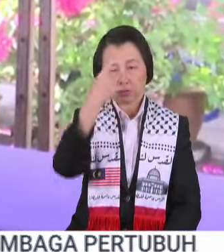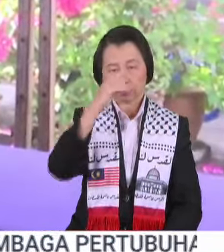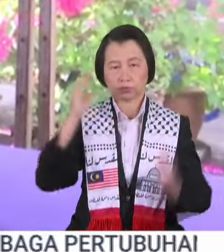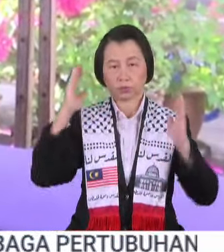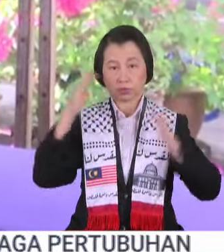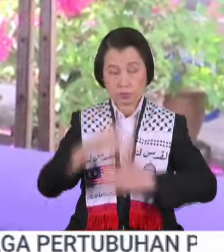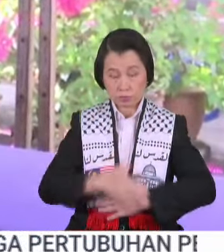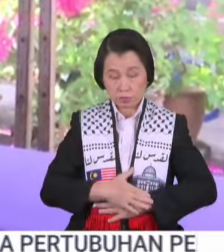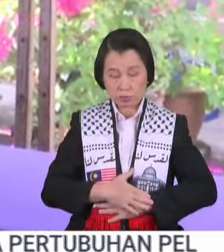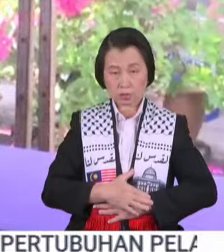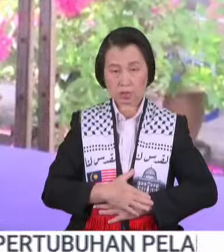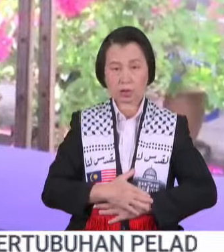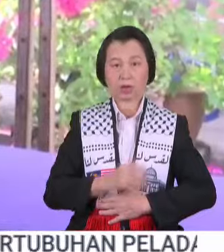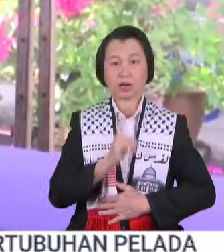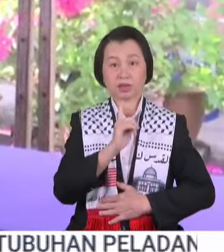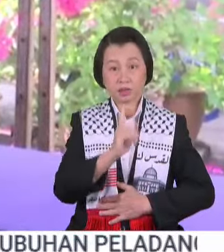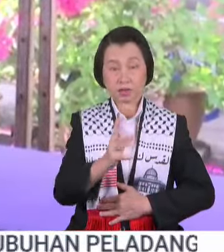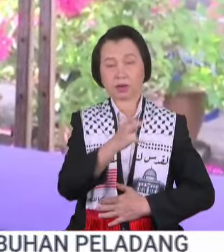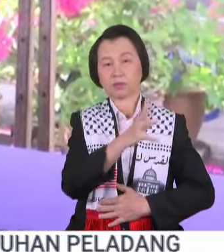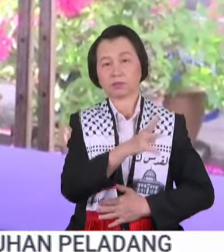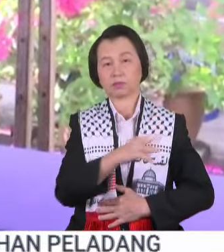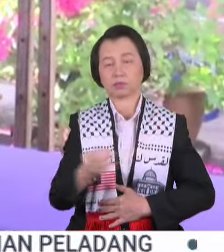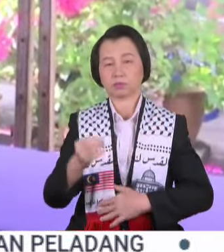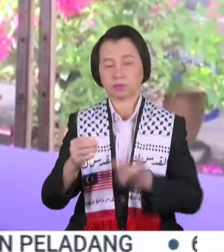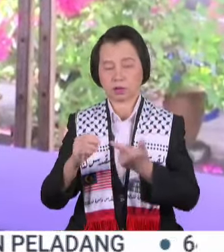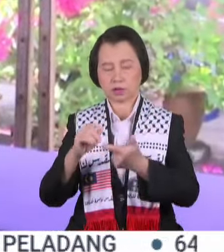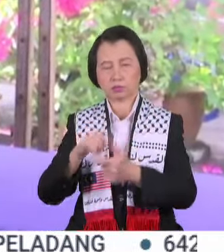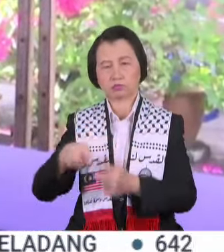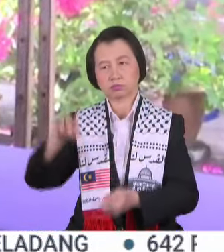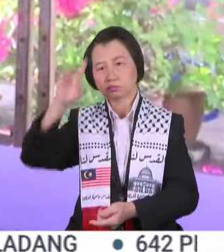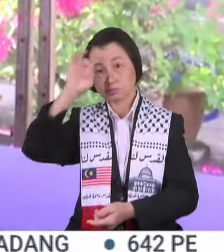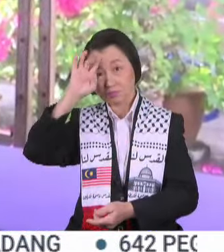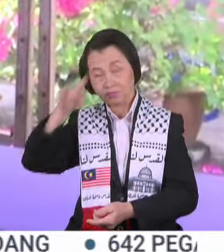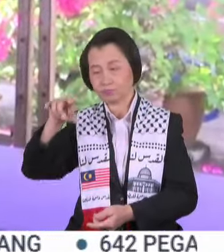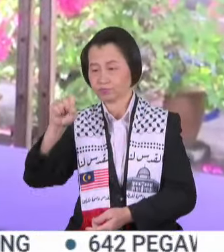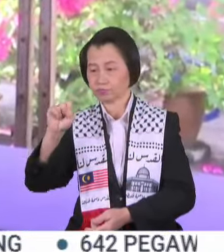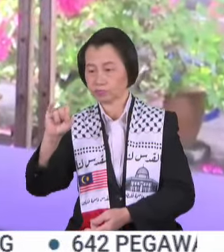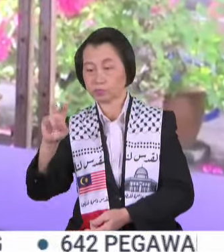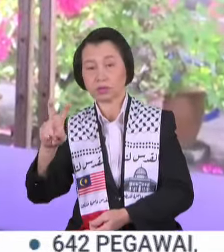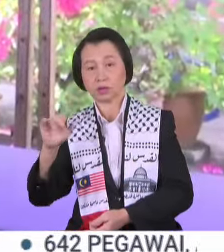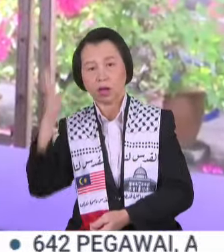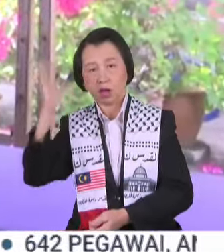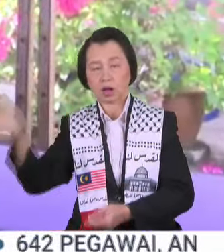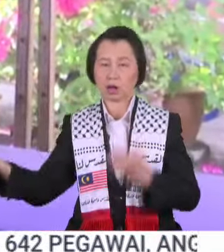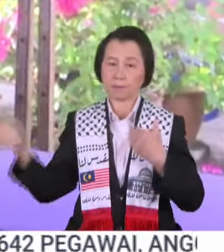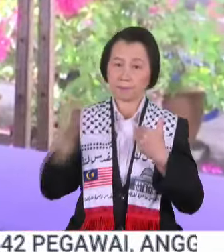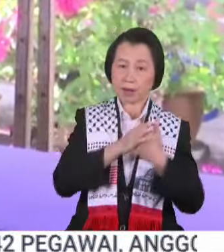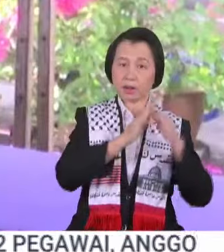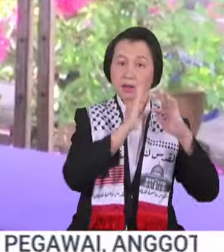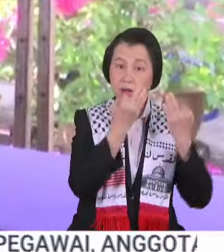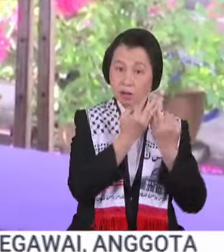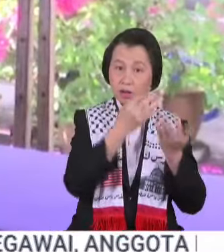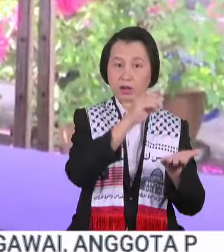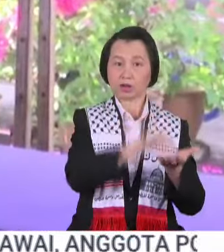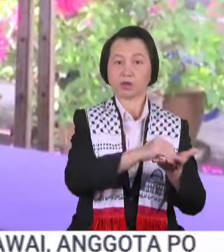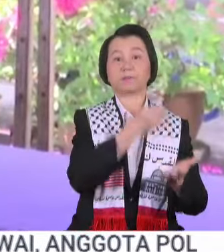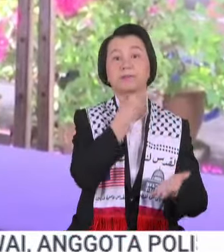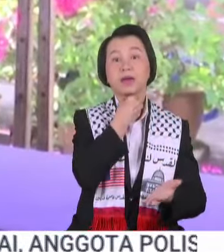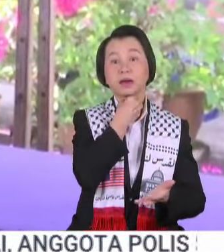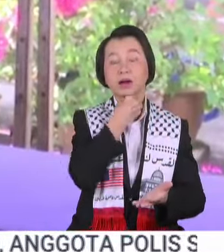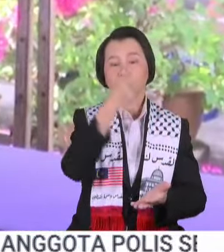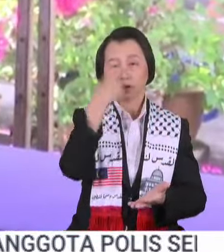solat jenazah. Dan mendiang Lieutenant T. Siva Sultan pula akan pulang ke kediaman keluarga di Setiawan